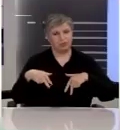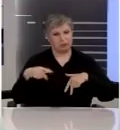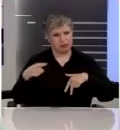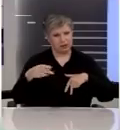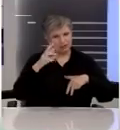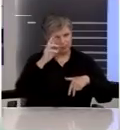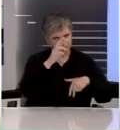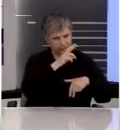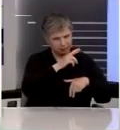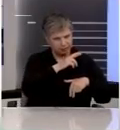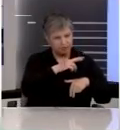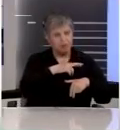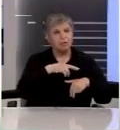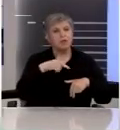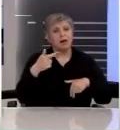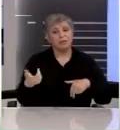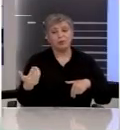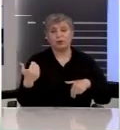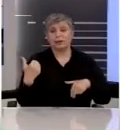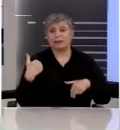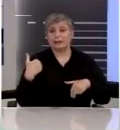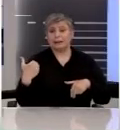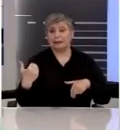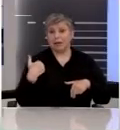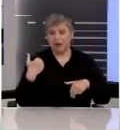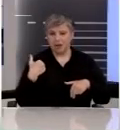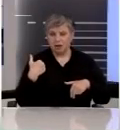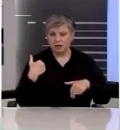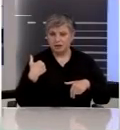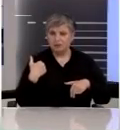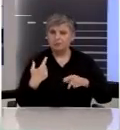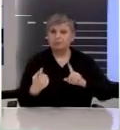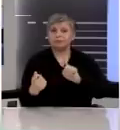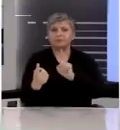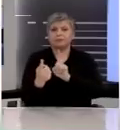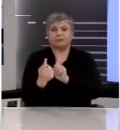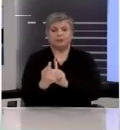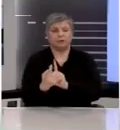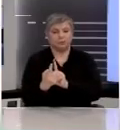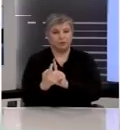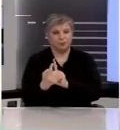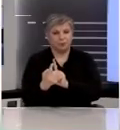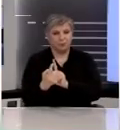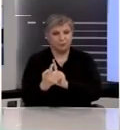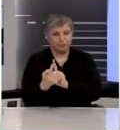η οποία και μου ζήτησε να συναντηθούμε, η πηγή, και η οποία λέγει με λίγα